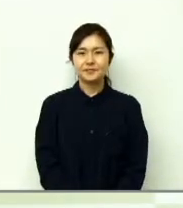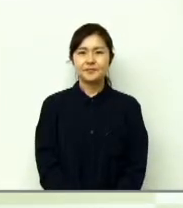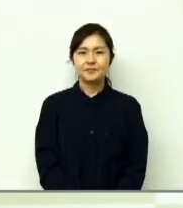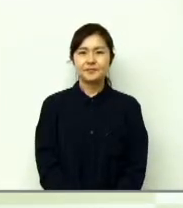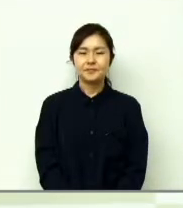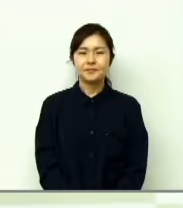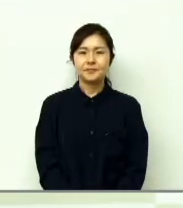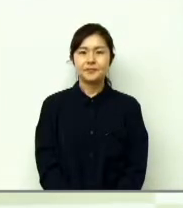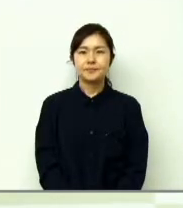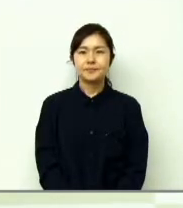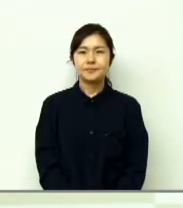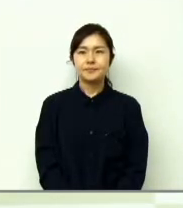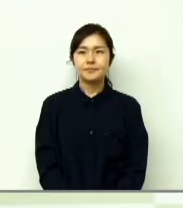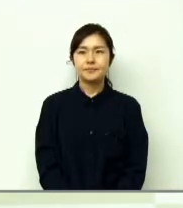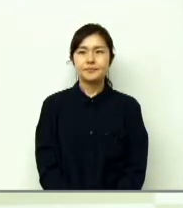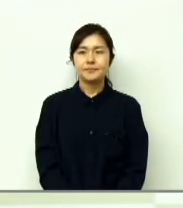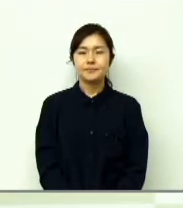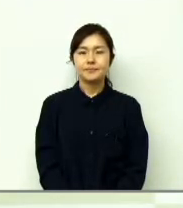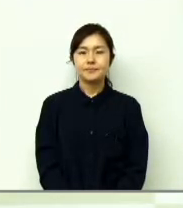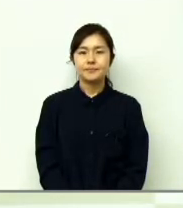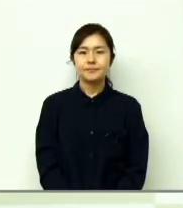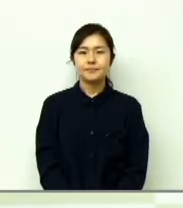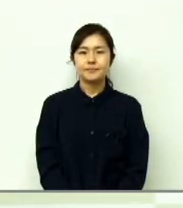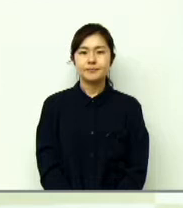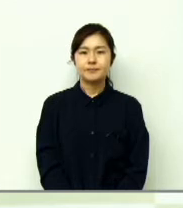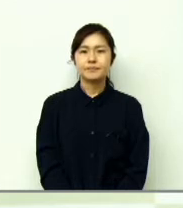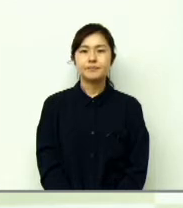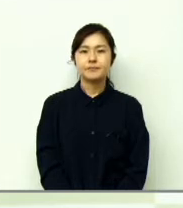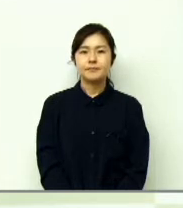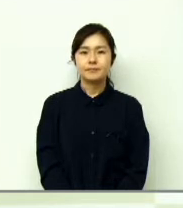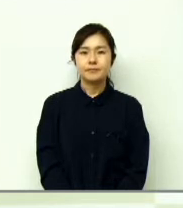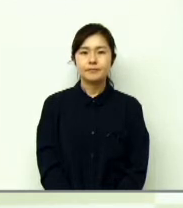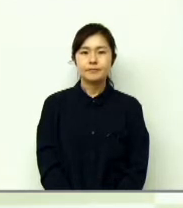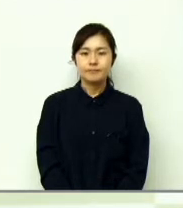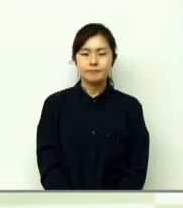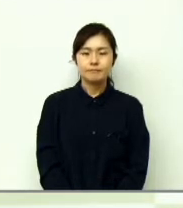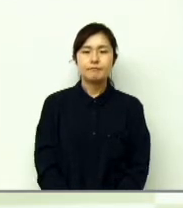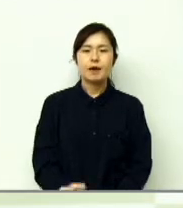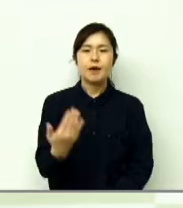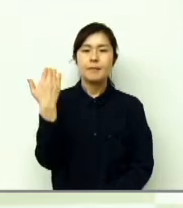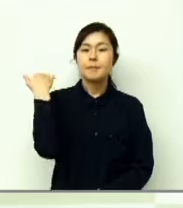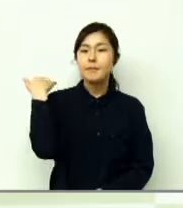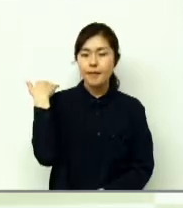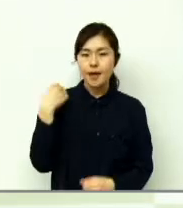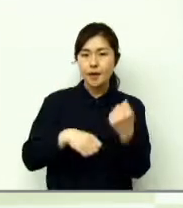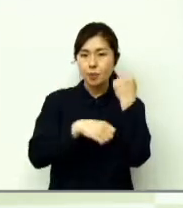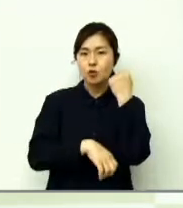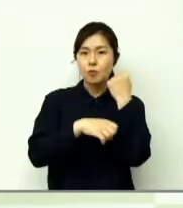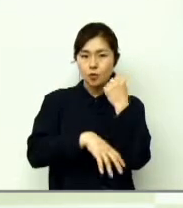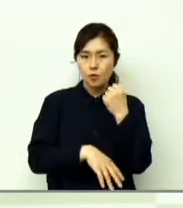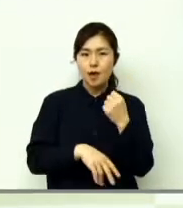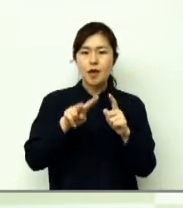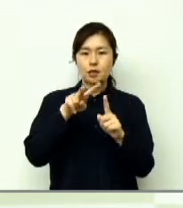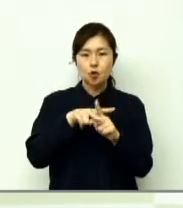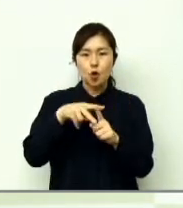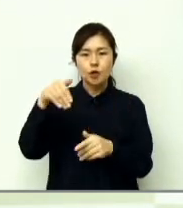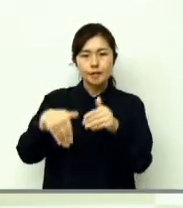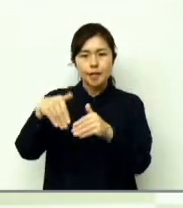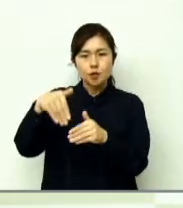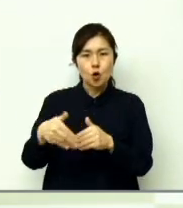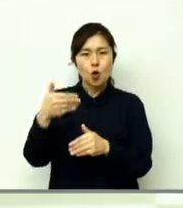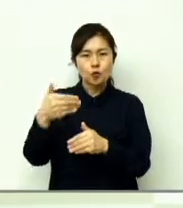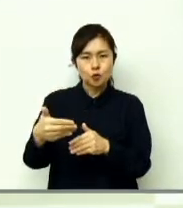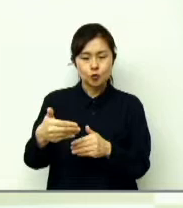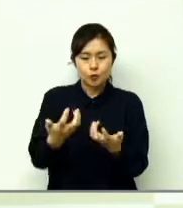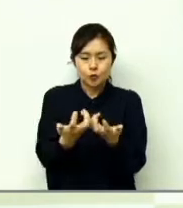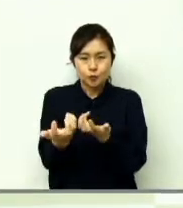はい、もともと小選挙区制を中心とした制度でありますから、やはり二大政党制というんでしょうか、大きな